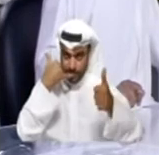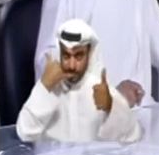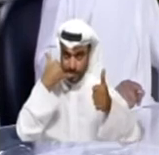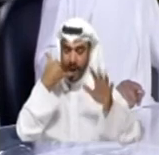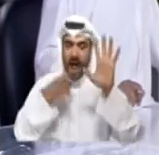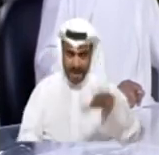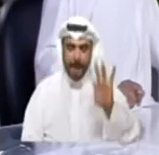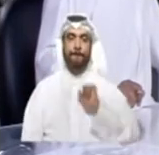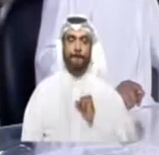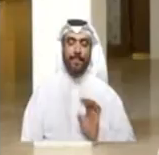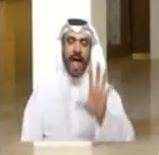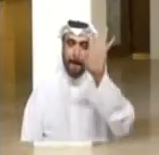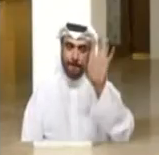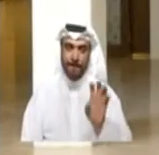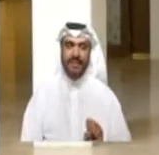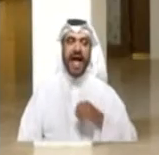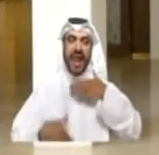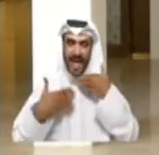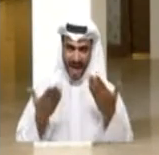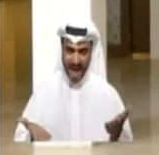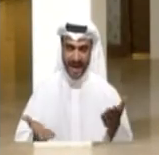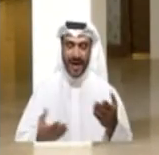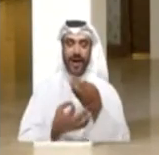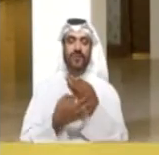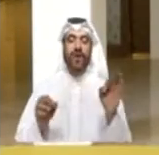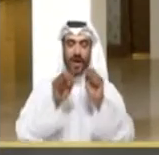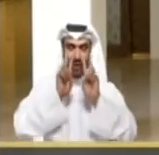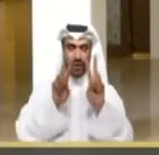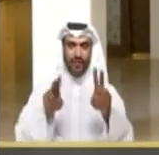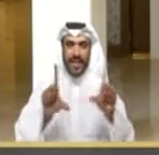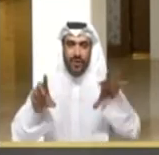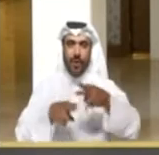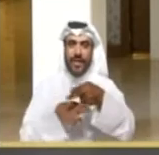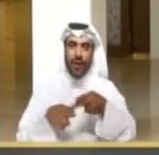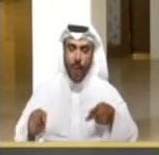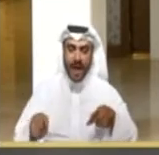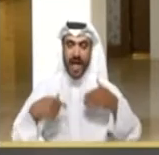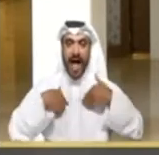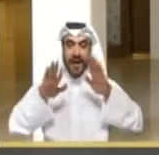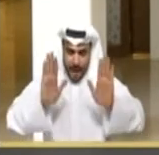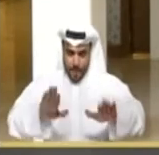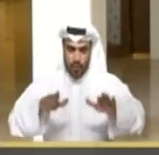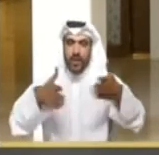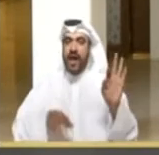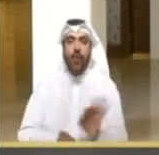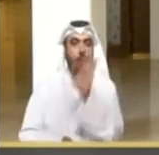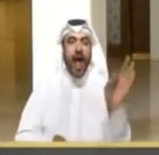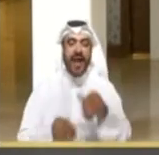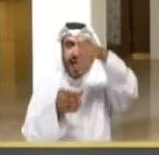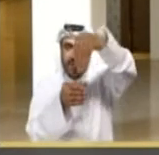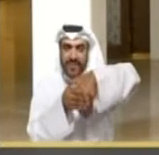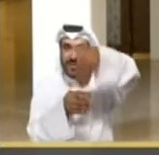نعم مساء الخير صالح ومساء الخير لكل مشاهدين تلفزيون دولة الكويت. نحن متواجدين الآن في مجلس